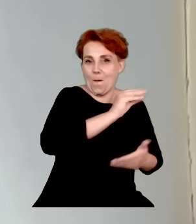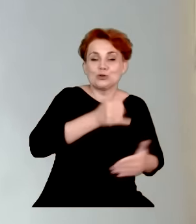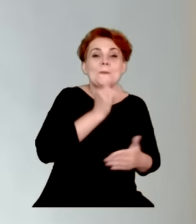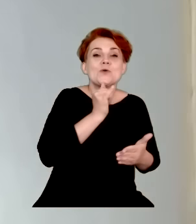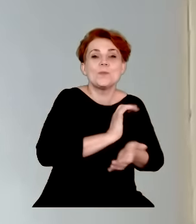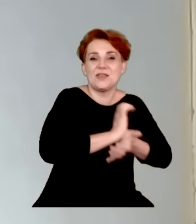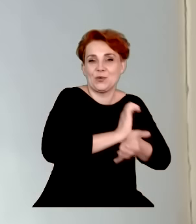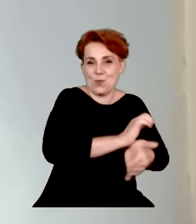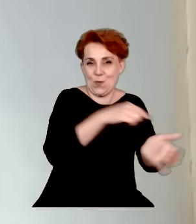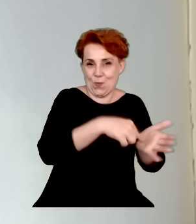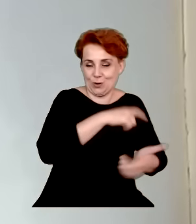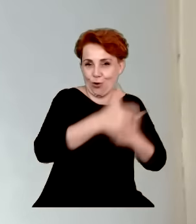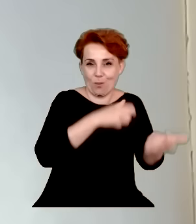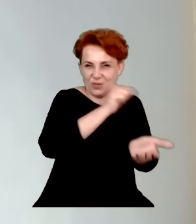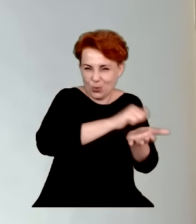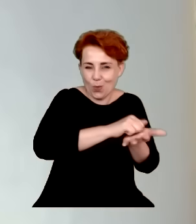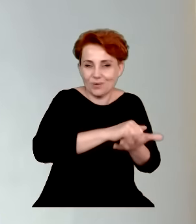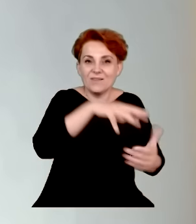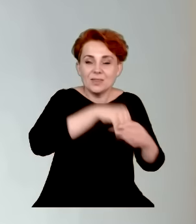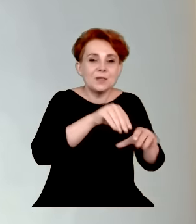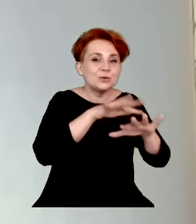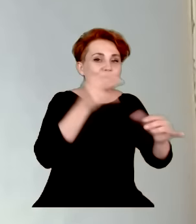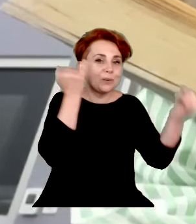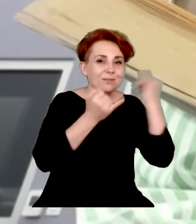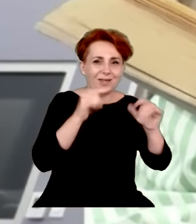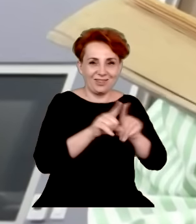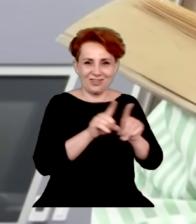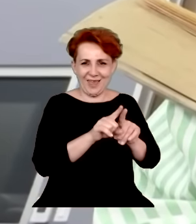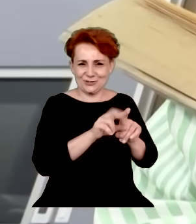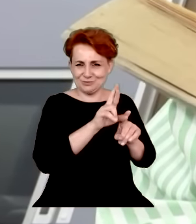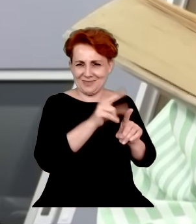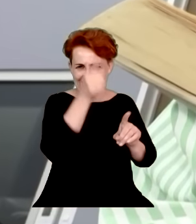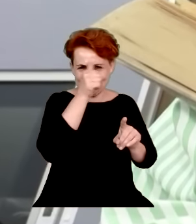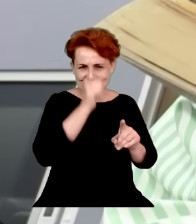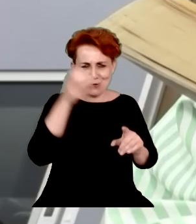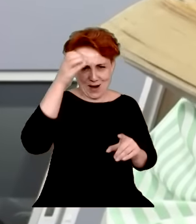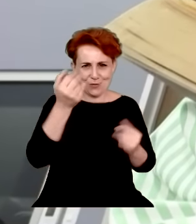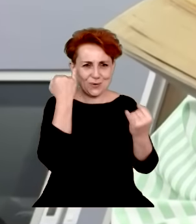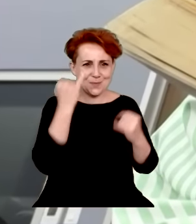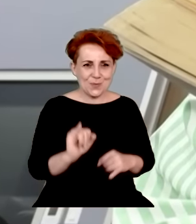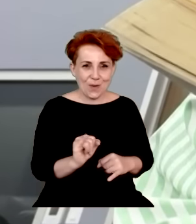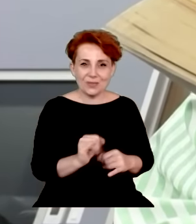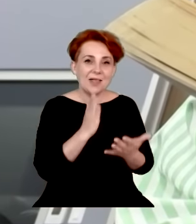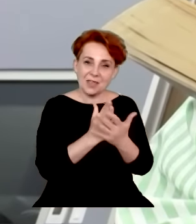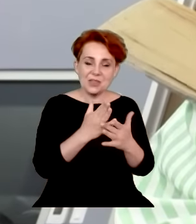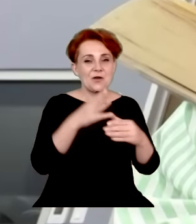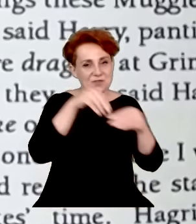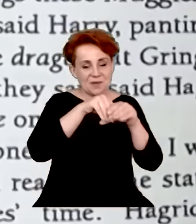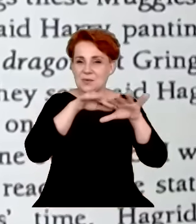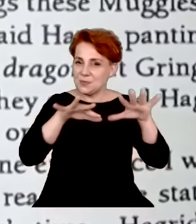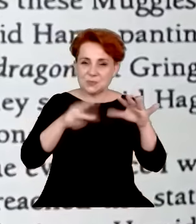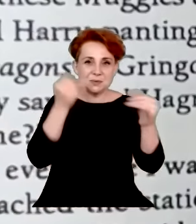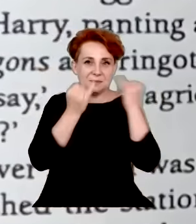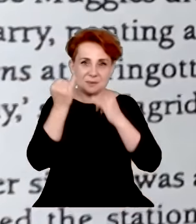egzemplarz. Zawiera wiele błędów, w tym w zapisie nazwiska autorki J.K. Rowling. A to nie jedyne smaczki, które na pewno zachwycą niejednego